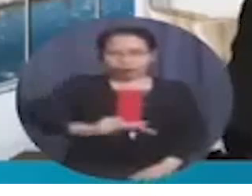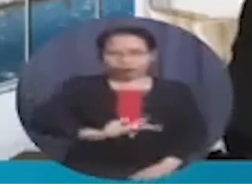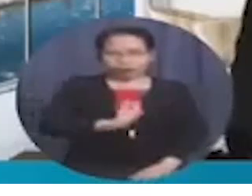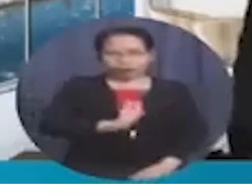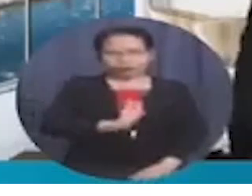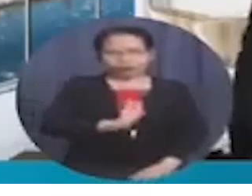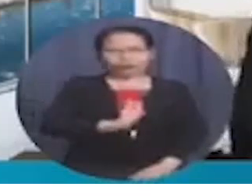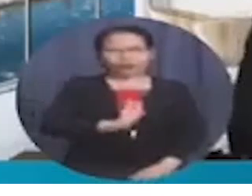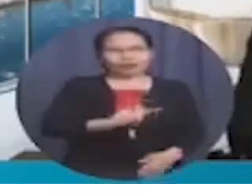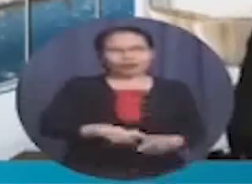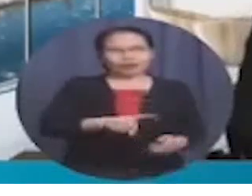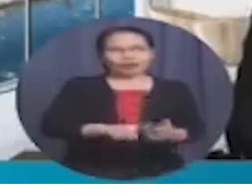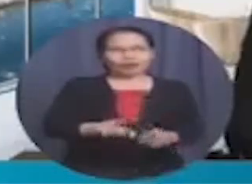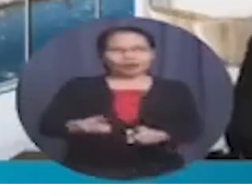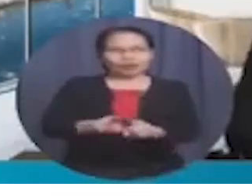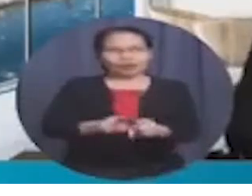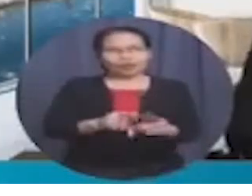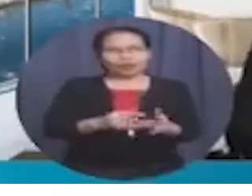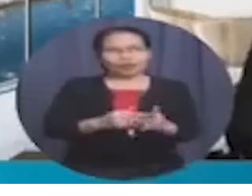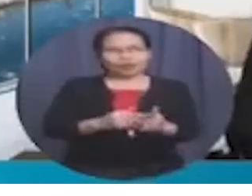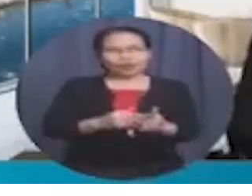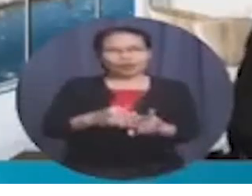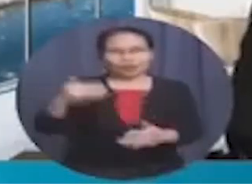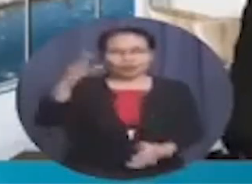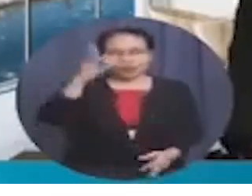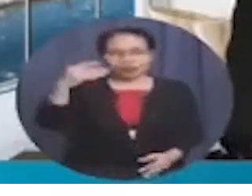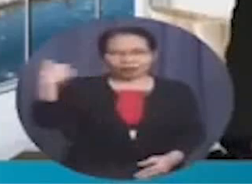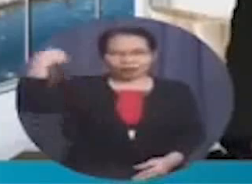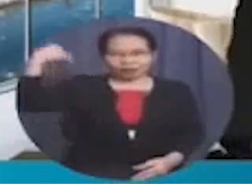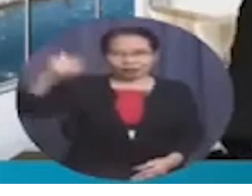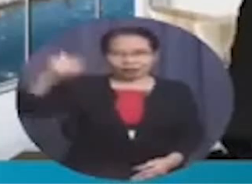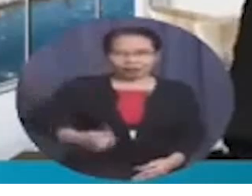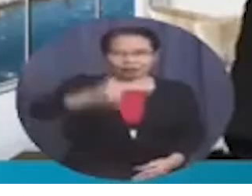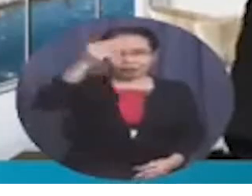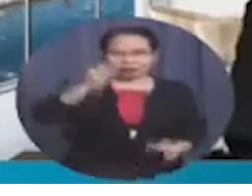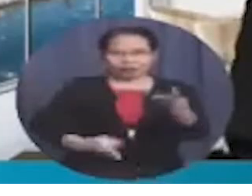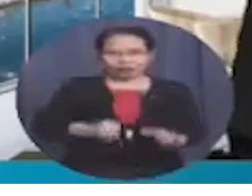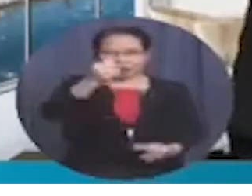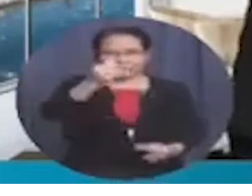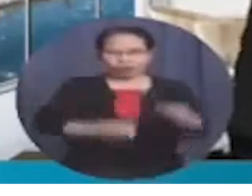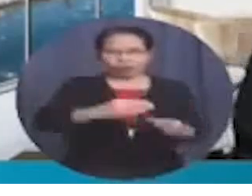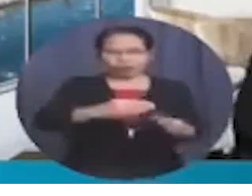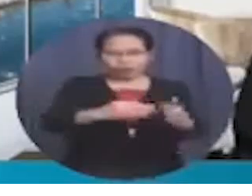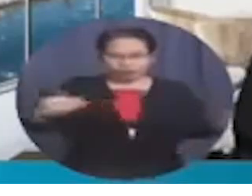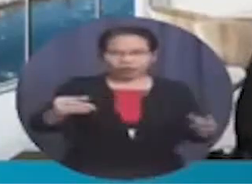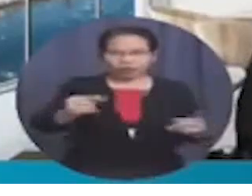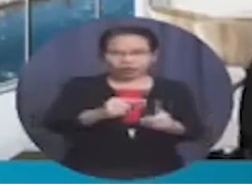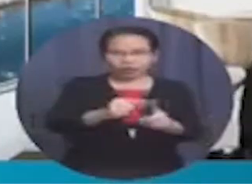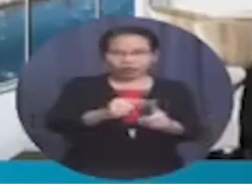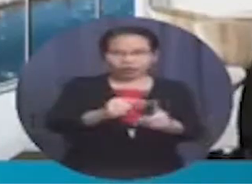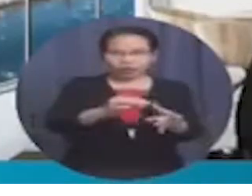Ipinabati pa ako. Tapos as against a Chief Justice of the Supreme Court at against the